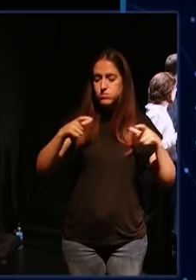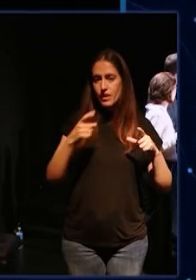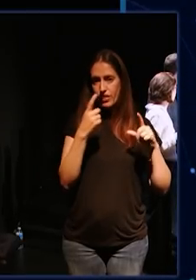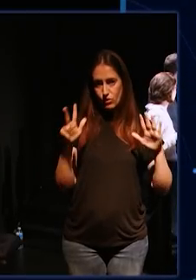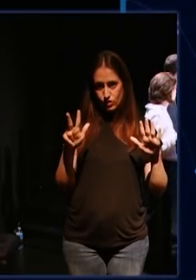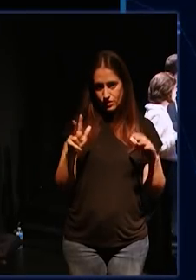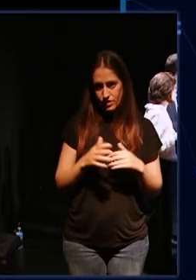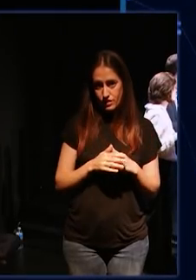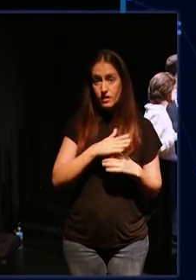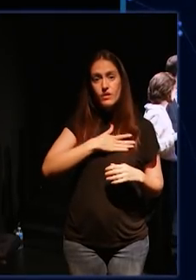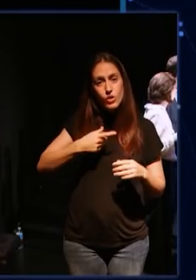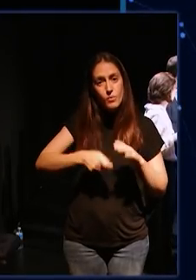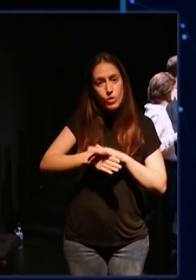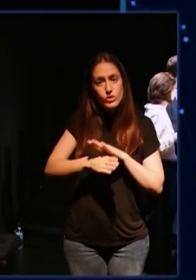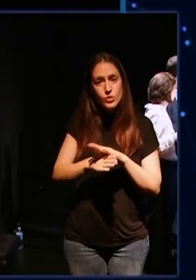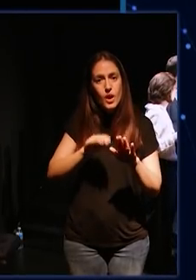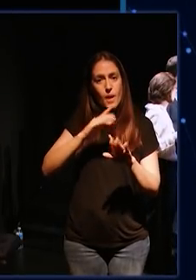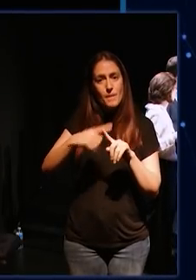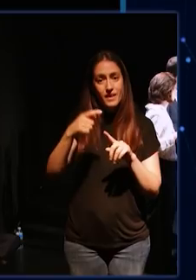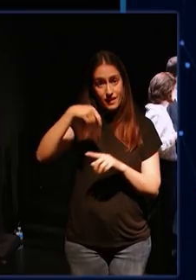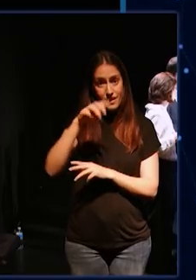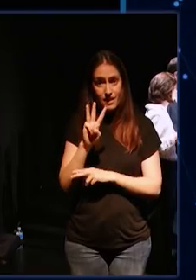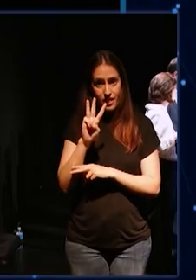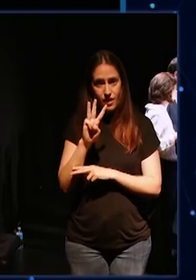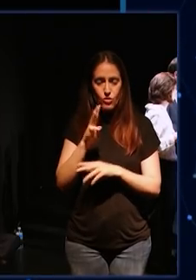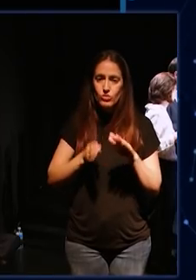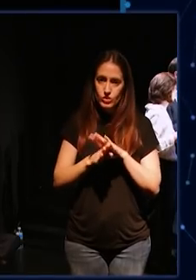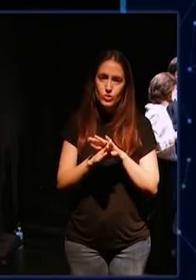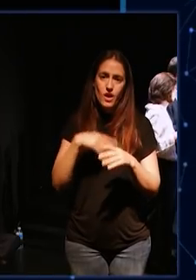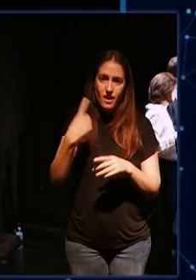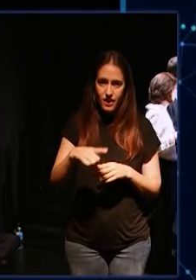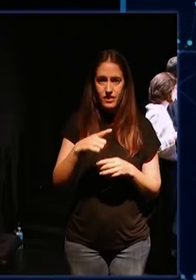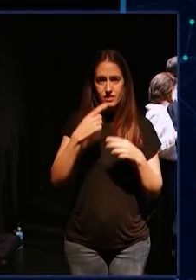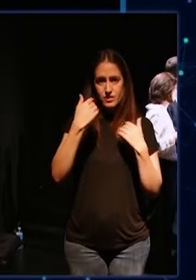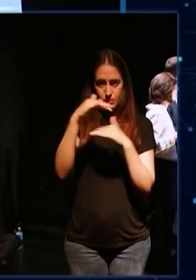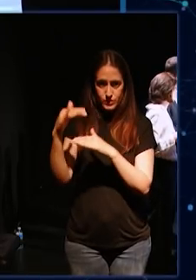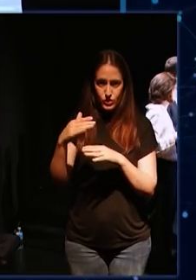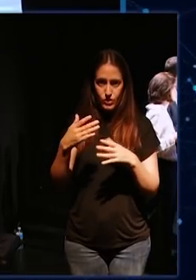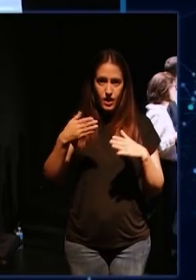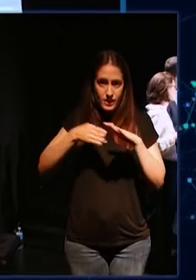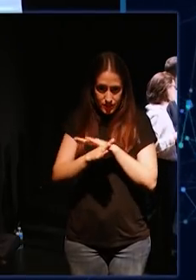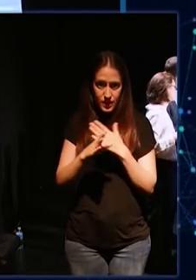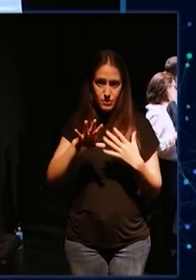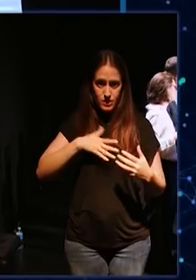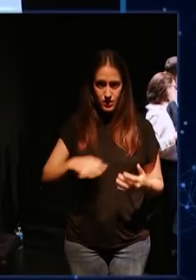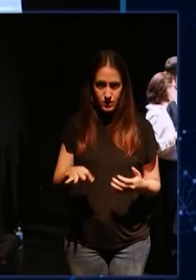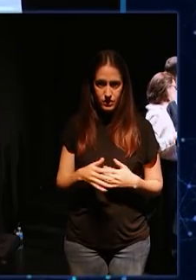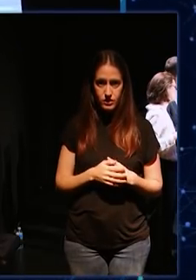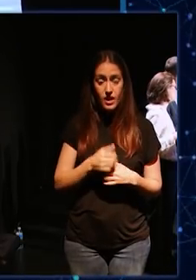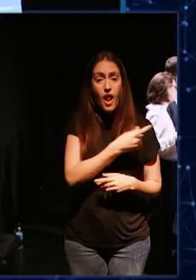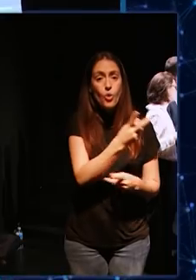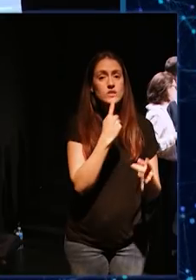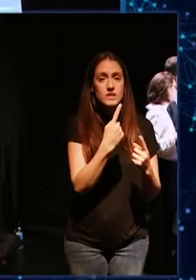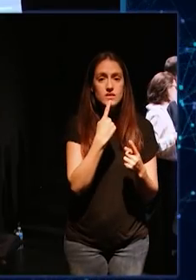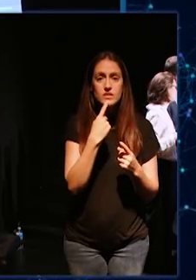també hem de continuar treballant perquè creu hi hagi un habitatge assequible. Com ho volem fer? Doncs ja ho heu dit a alguns de vosaltres, bonificant